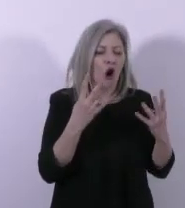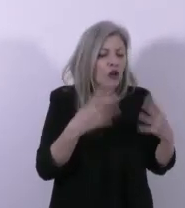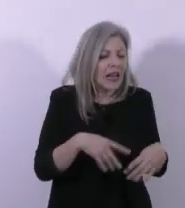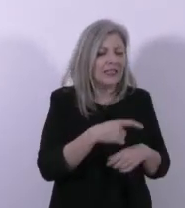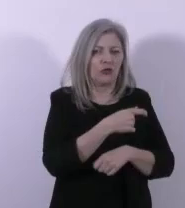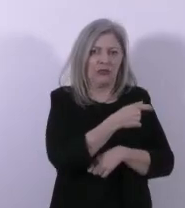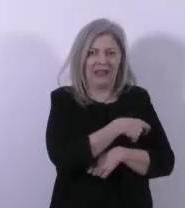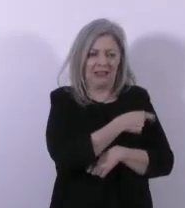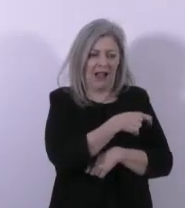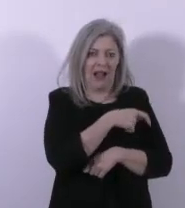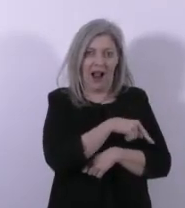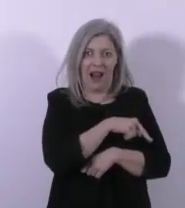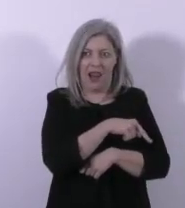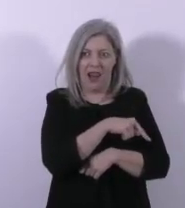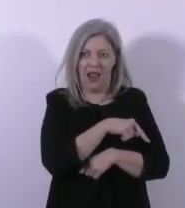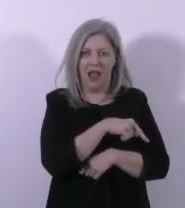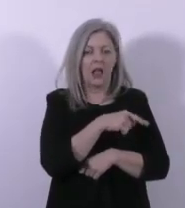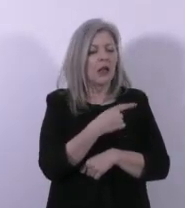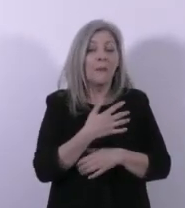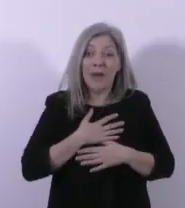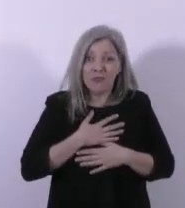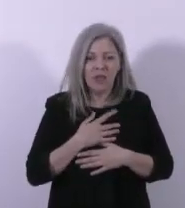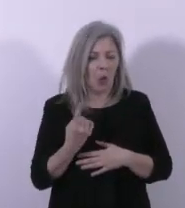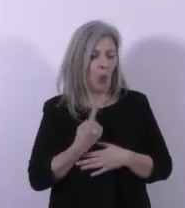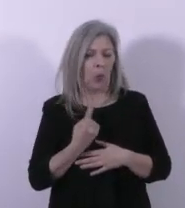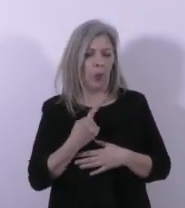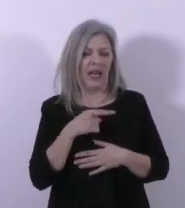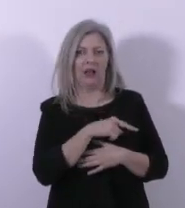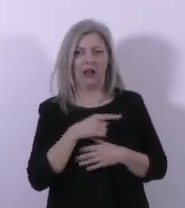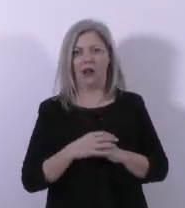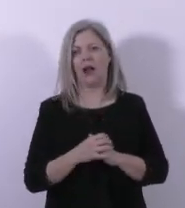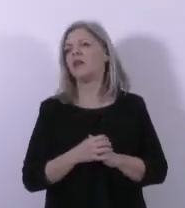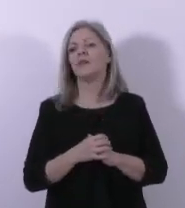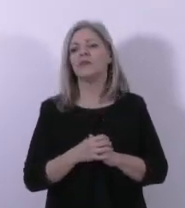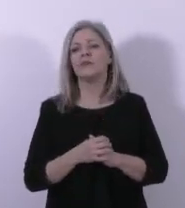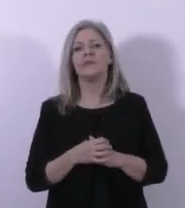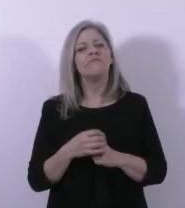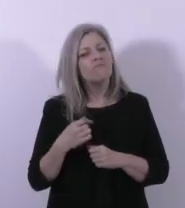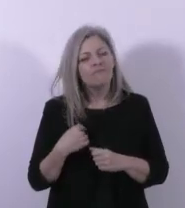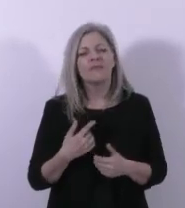dell'organizzazione sindacale che per me è unica, e un